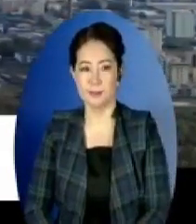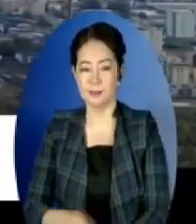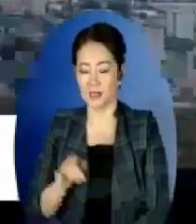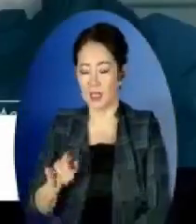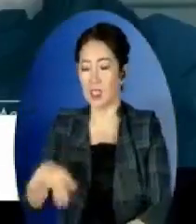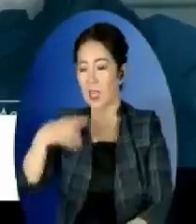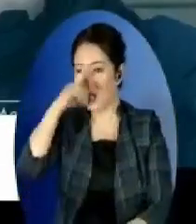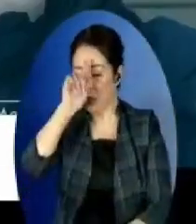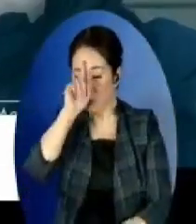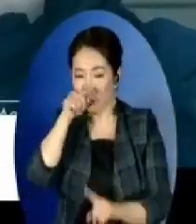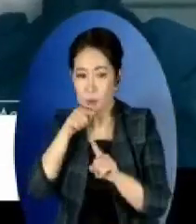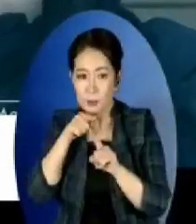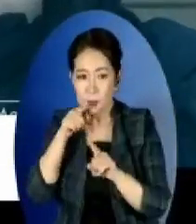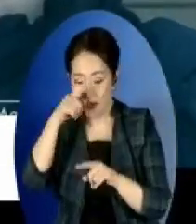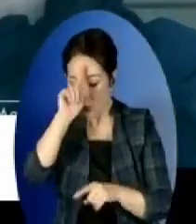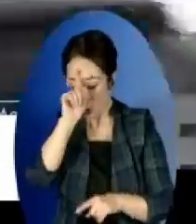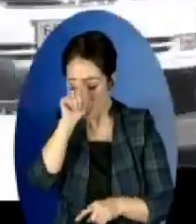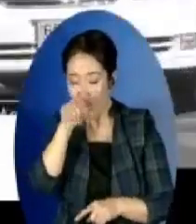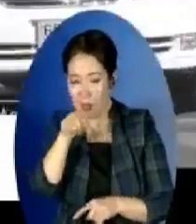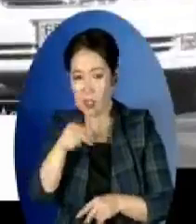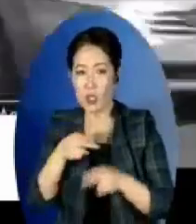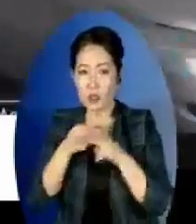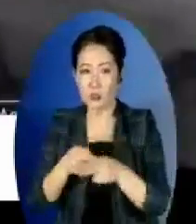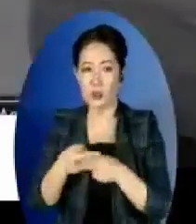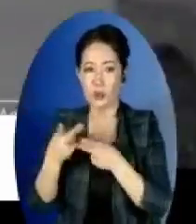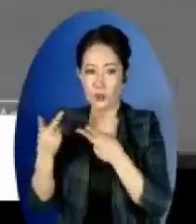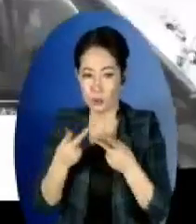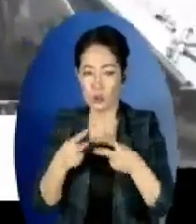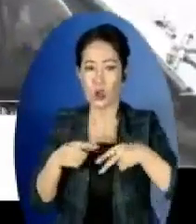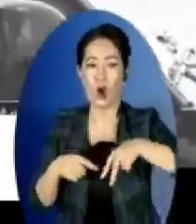Эрүүл мэндийн тусламж үйлчилгээ бол хоёр хөлтэй.